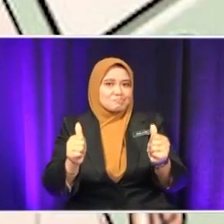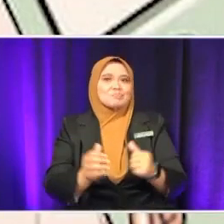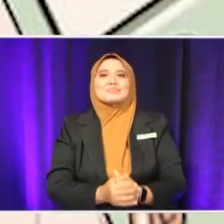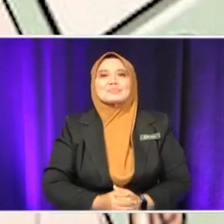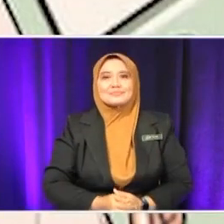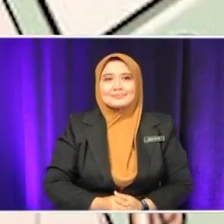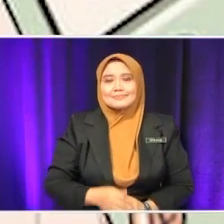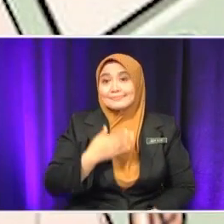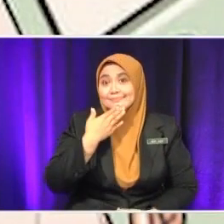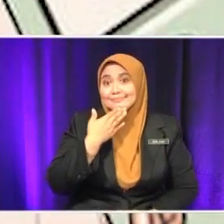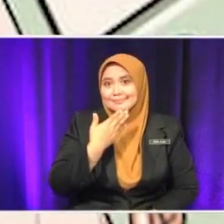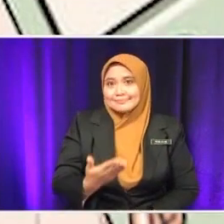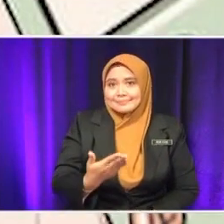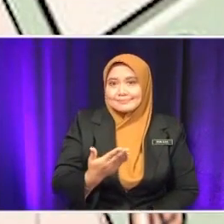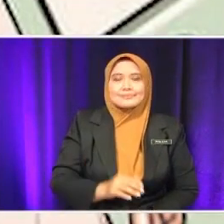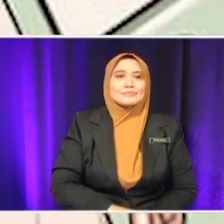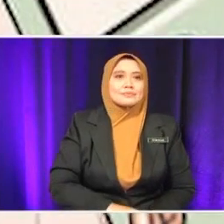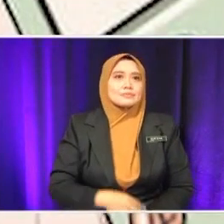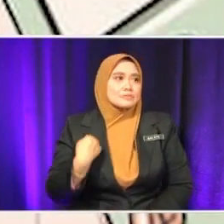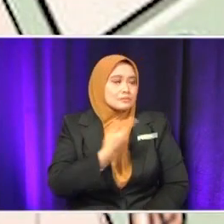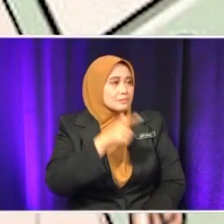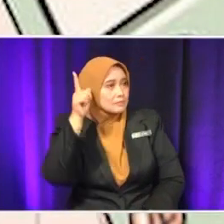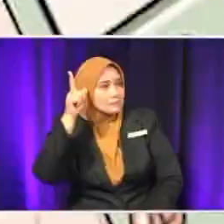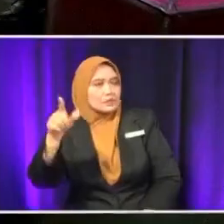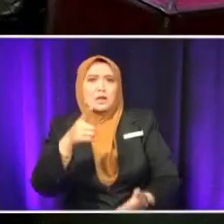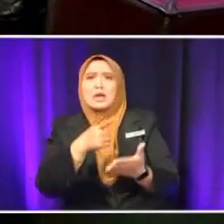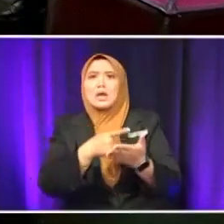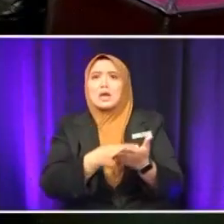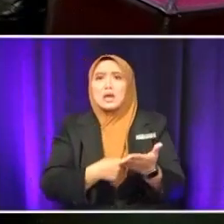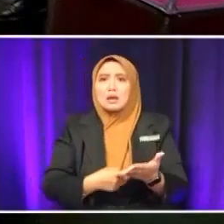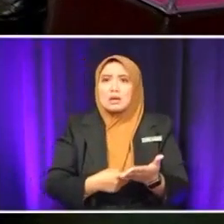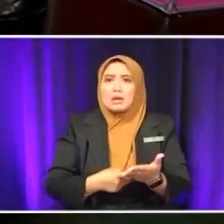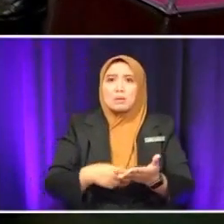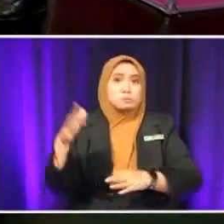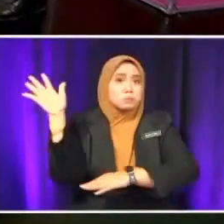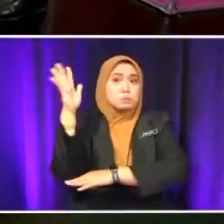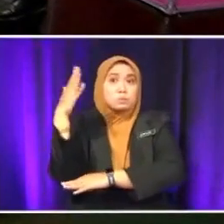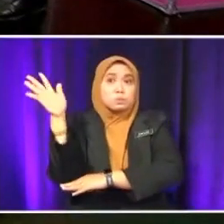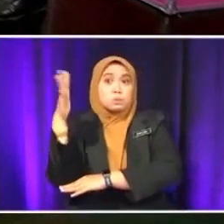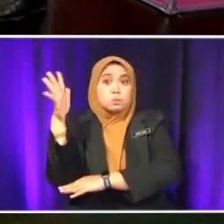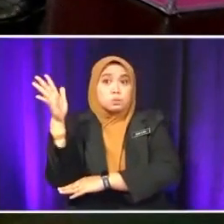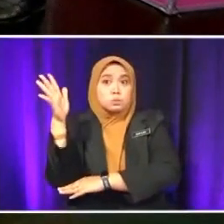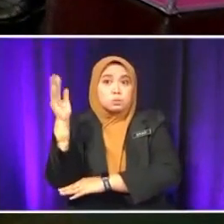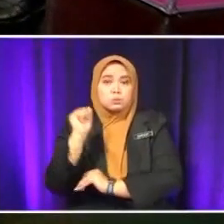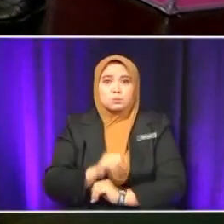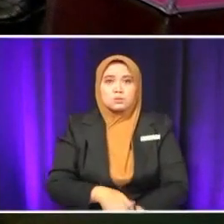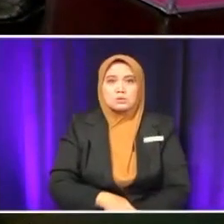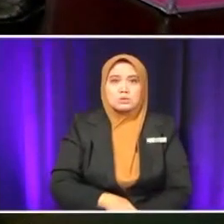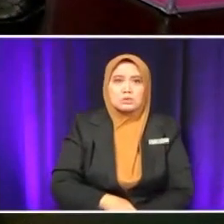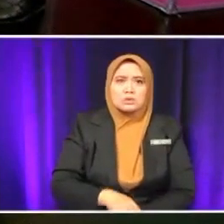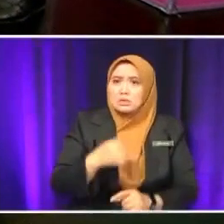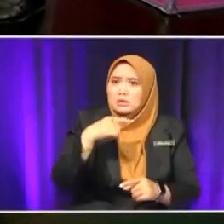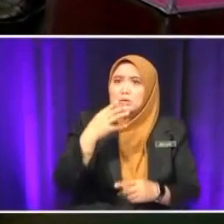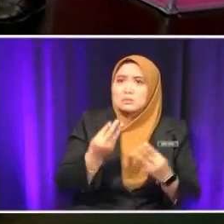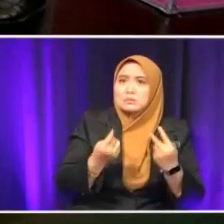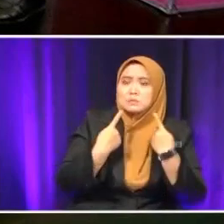kasih. Baik. Kita tengok apa itu pokok. Kali ni cikgu buka. Kita tengok siapa yang nak jawab.